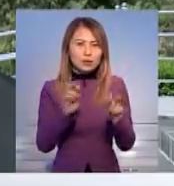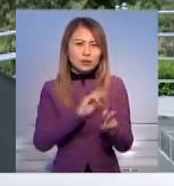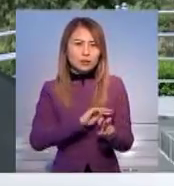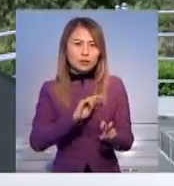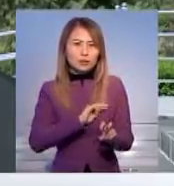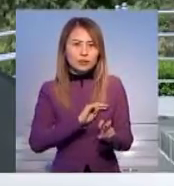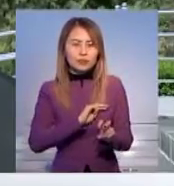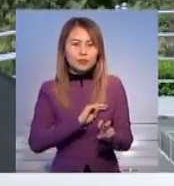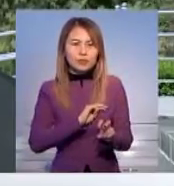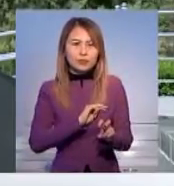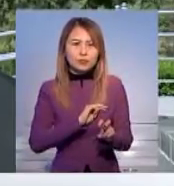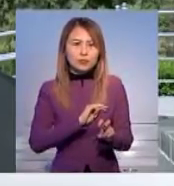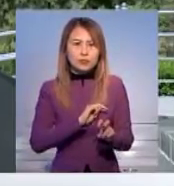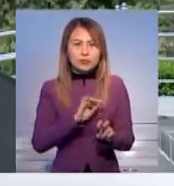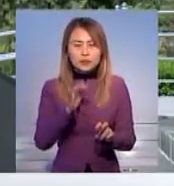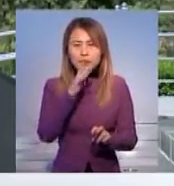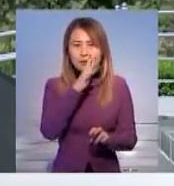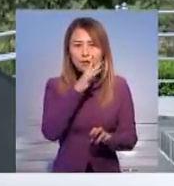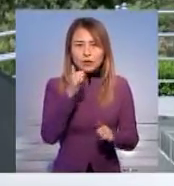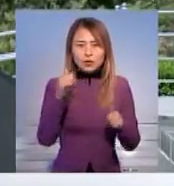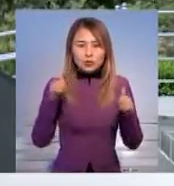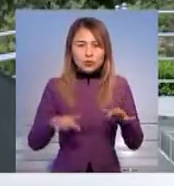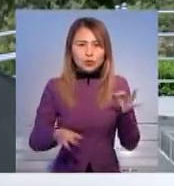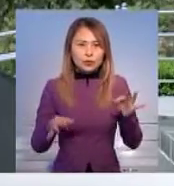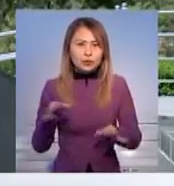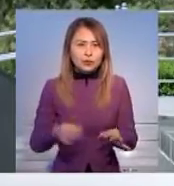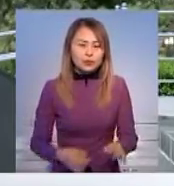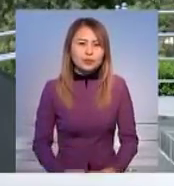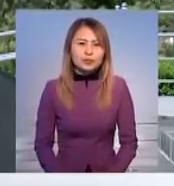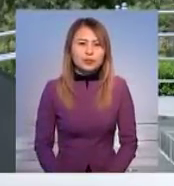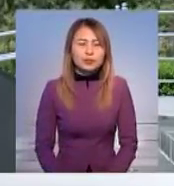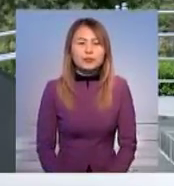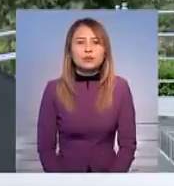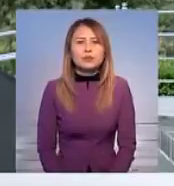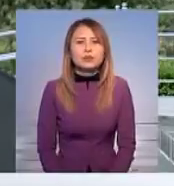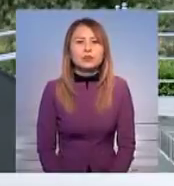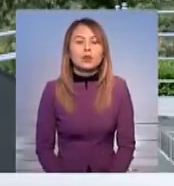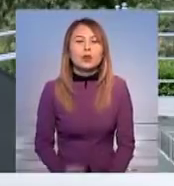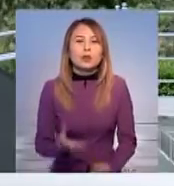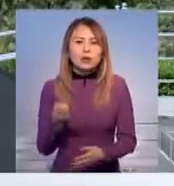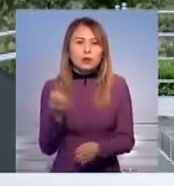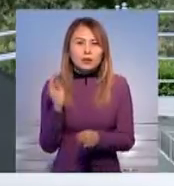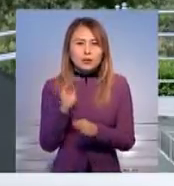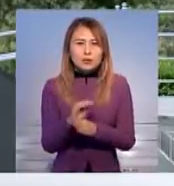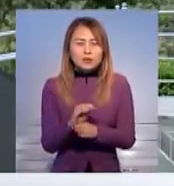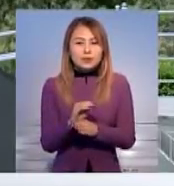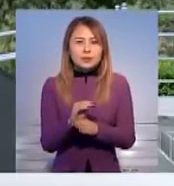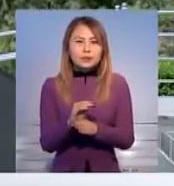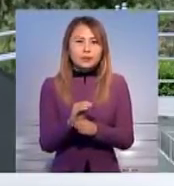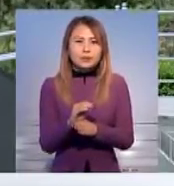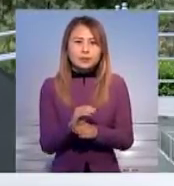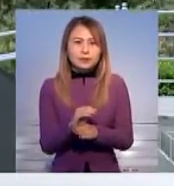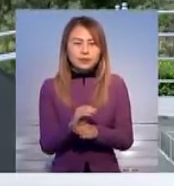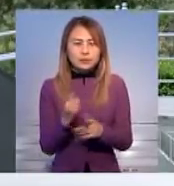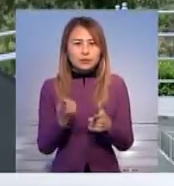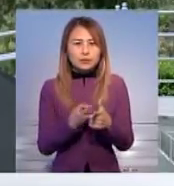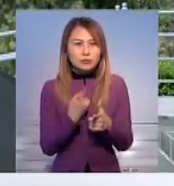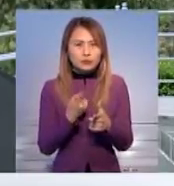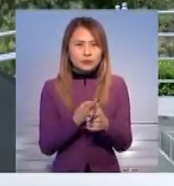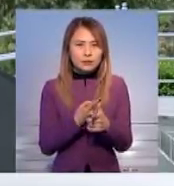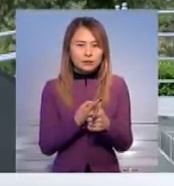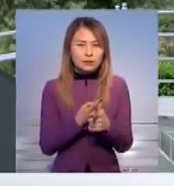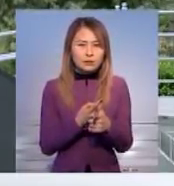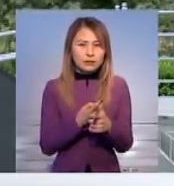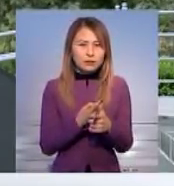тоқтатты. Қазіргі кезде сот шешімі заңды күшіне енген. Сонымен қатар қоршаған ортаға келтірген залал